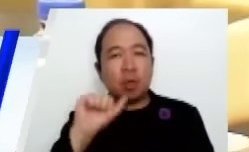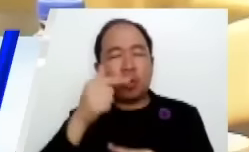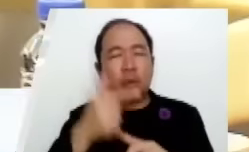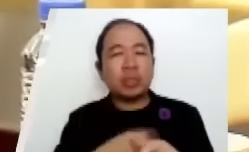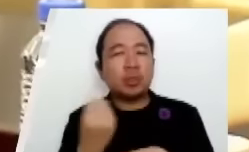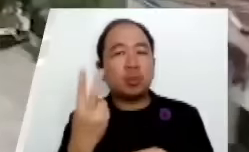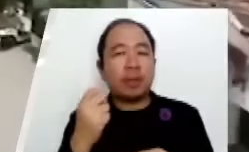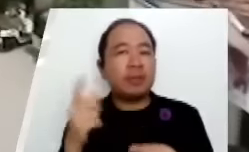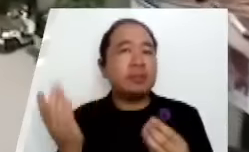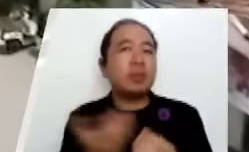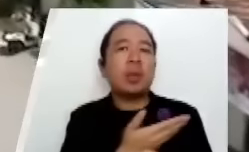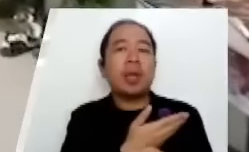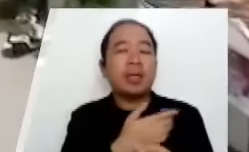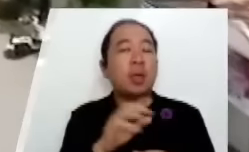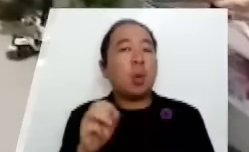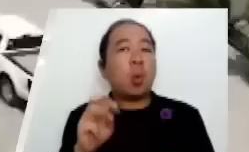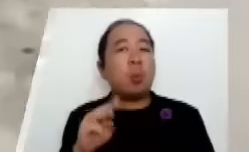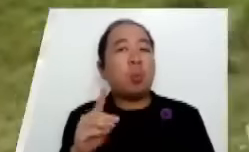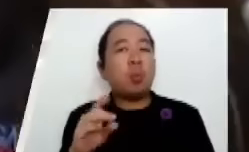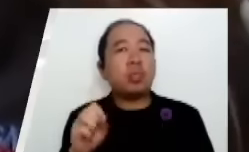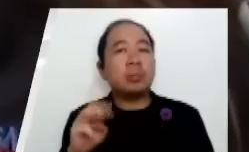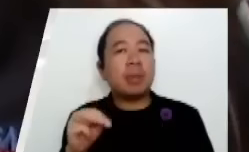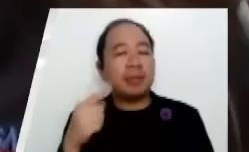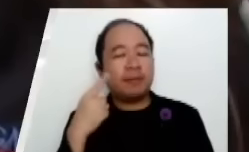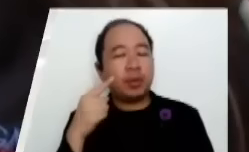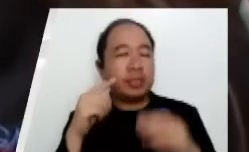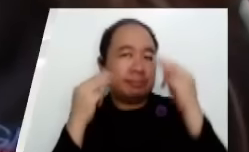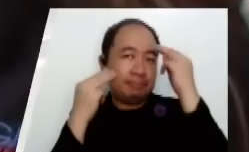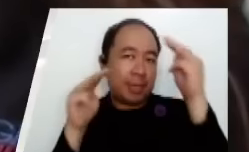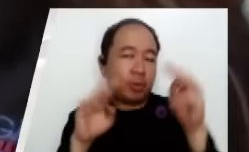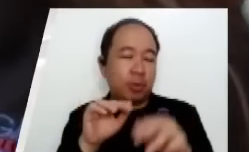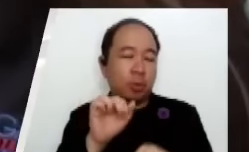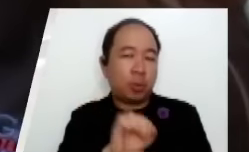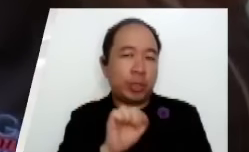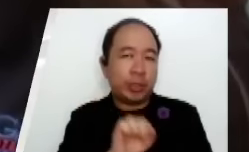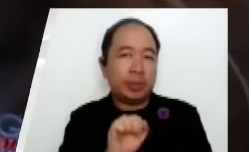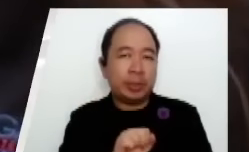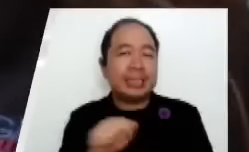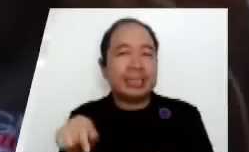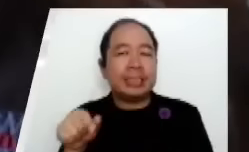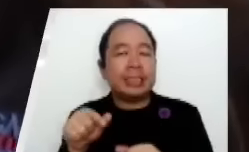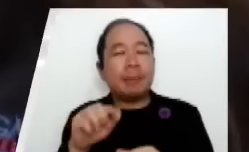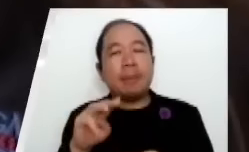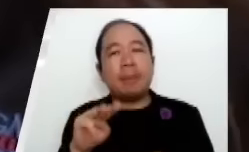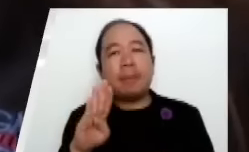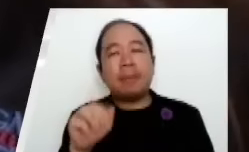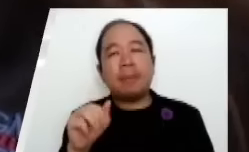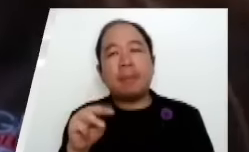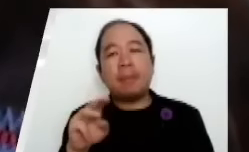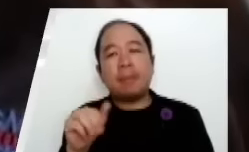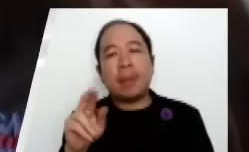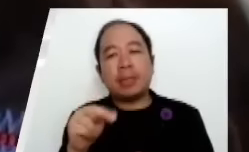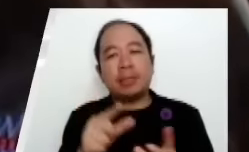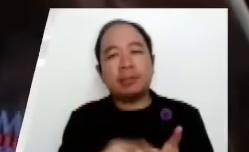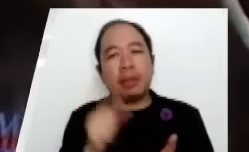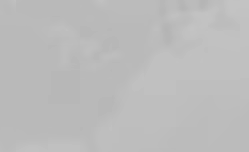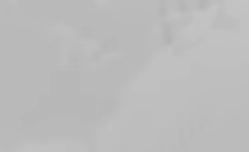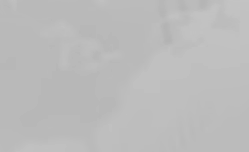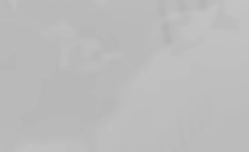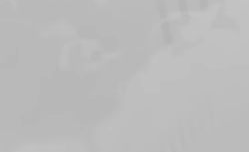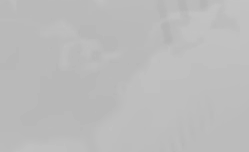pagka-alkalde ng bamban Tarlac para sa GMA integrated news saima refran nakatutok 24